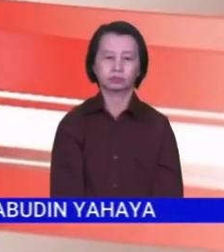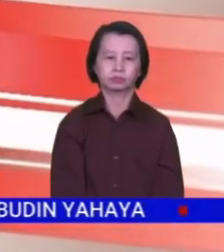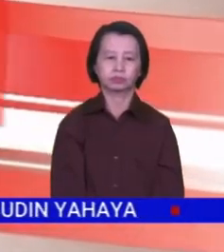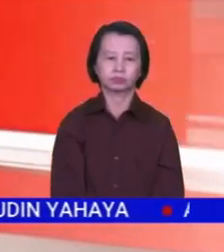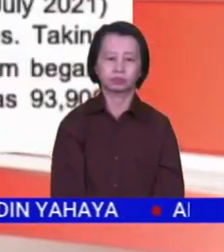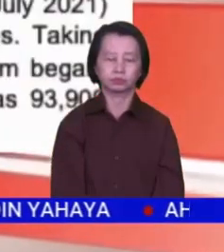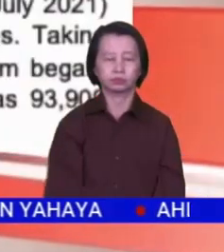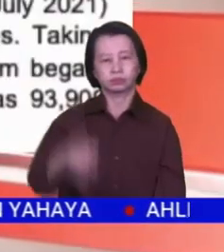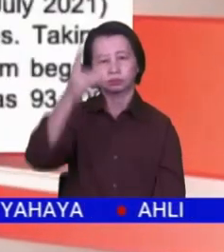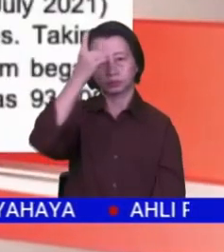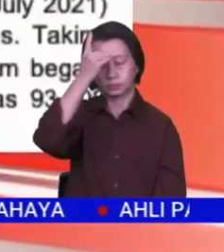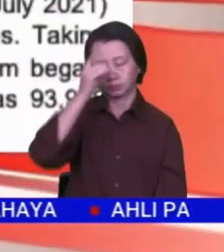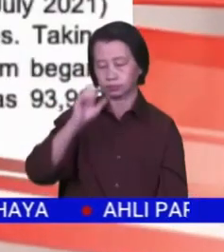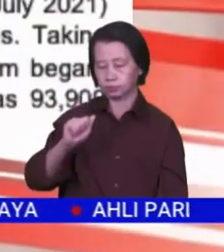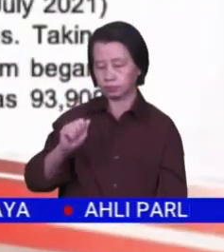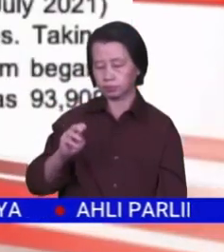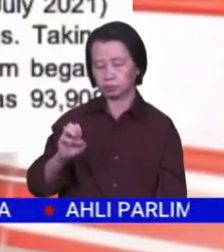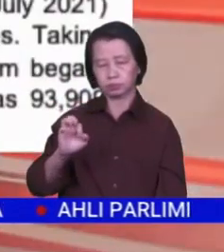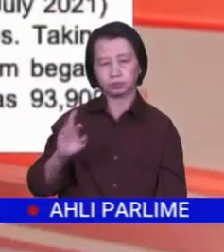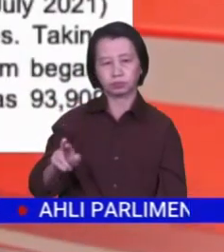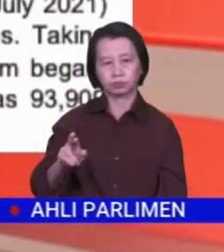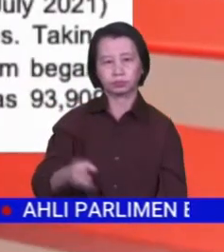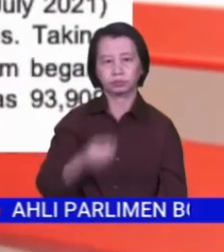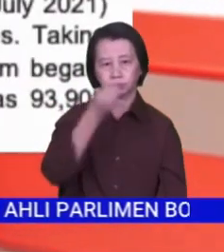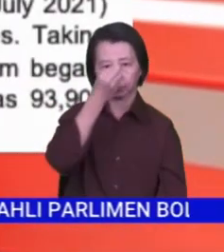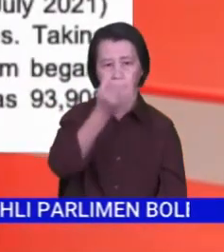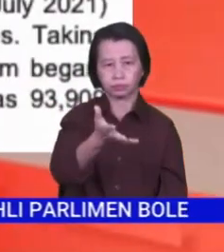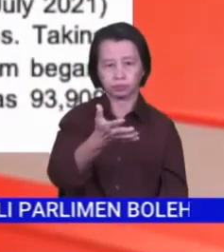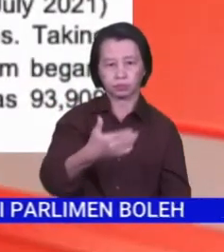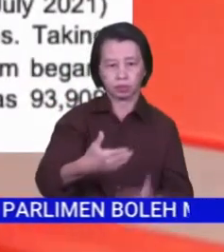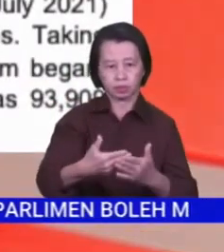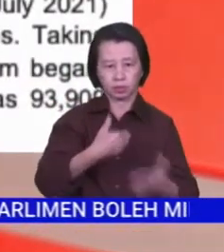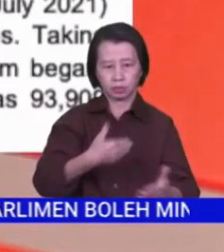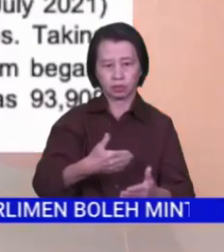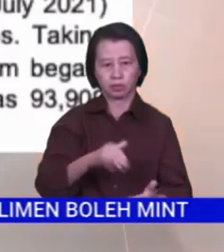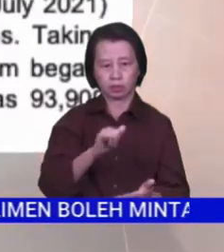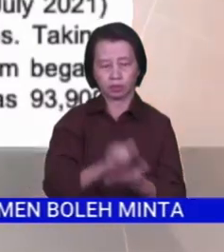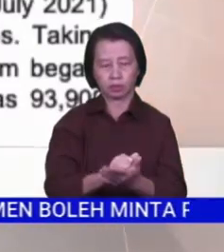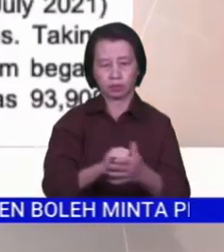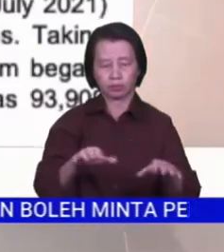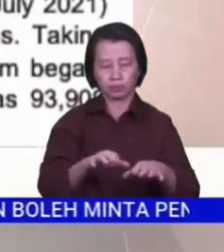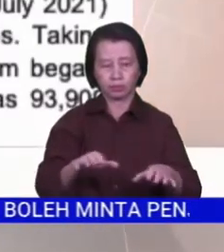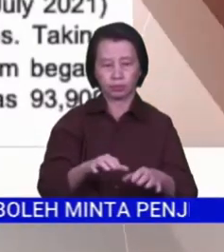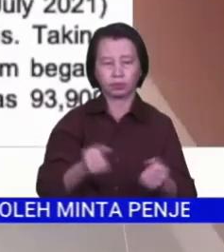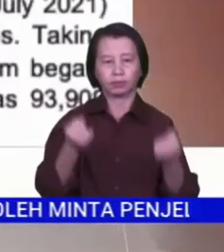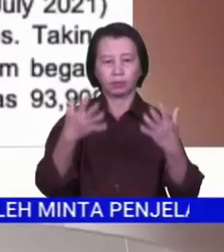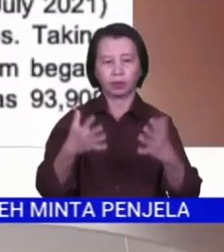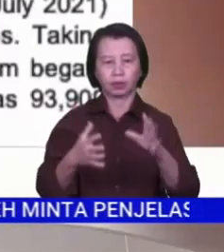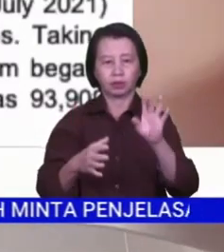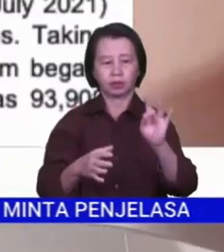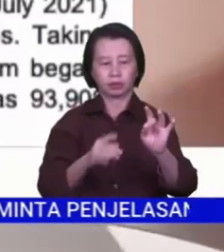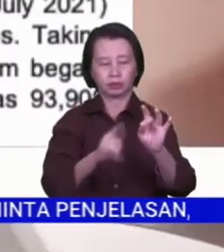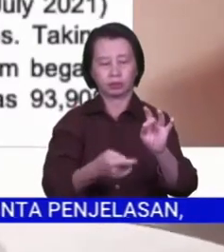Tan Sri Dato' Amar Dr. James Jemut Masing memaklumkan sebelum program tersebut dilaksanakan sebanyak